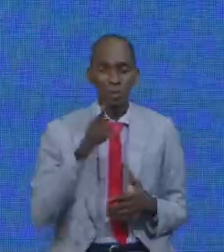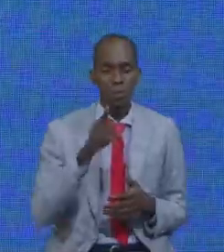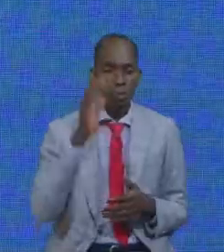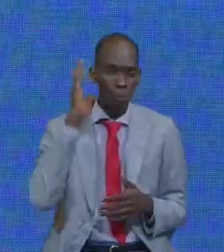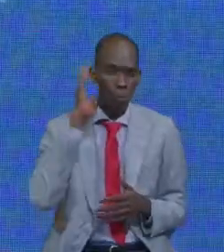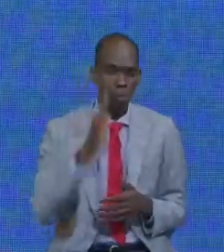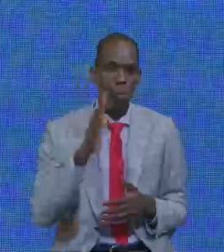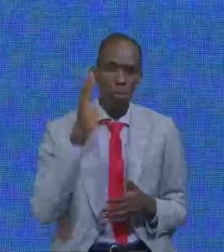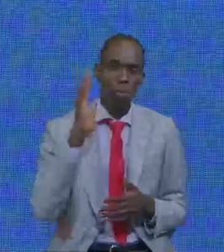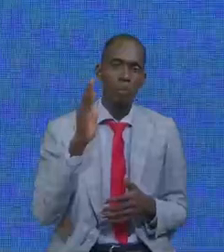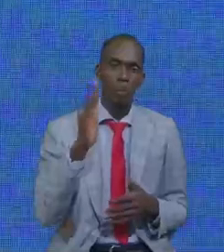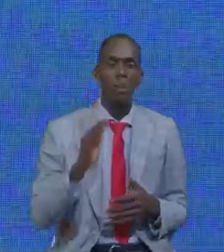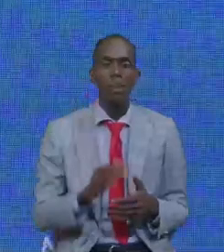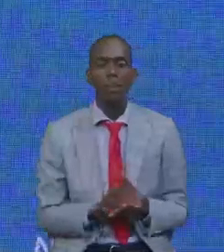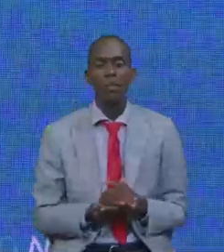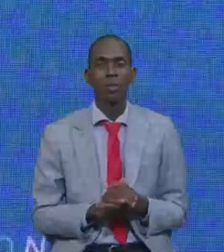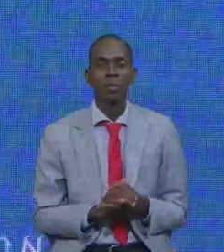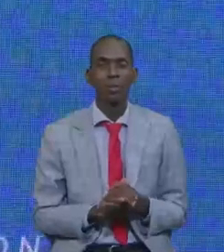témoigner.